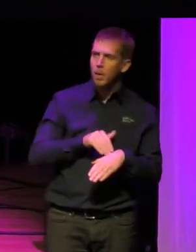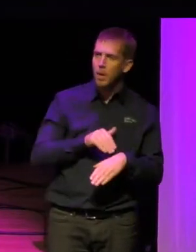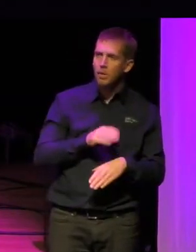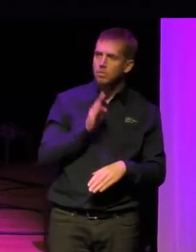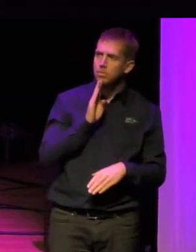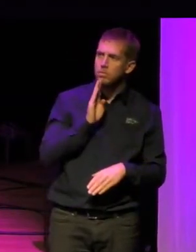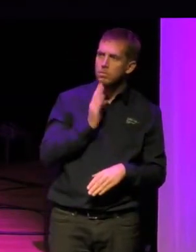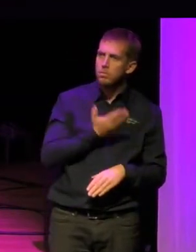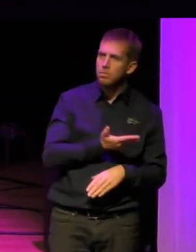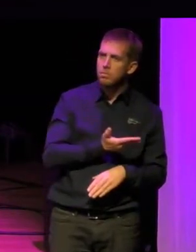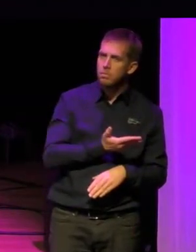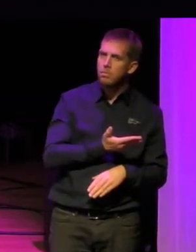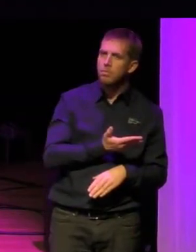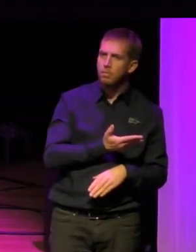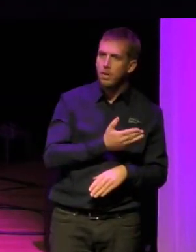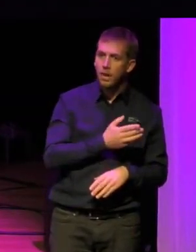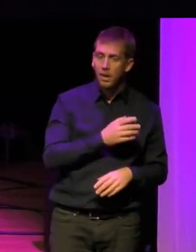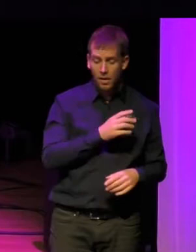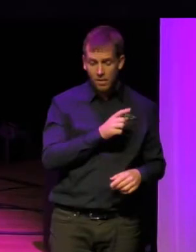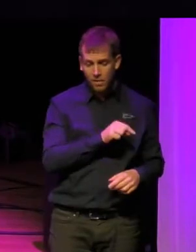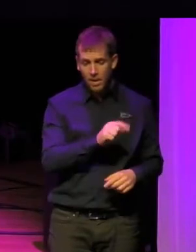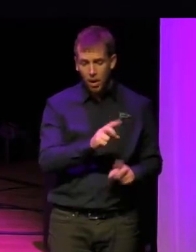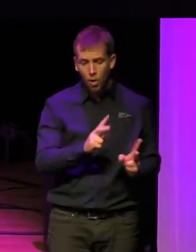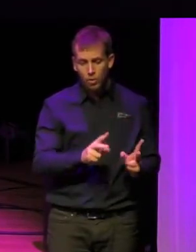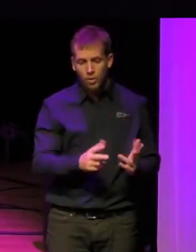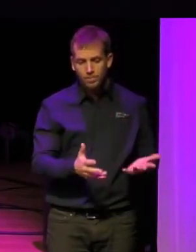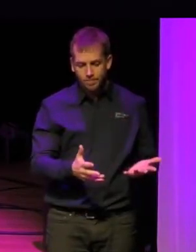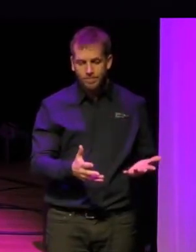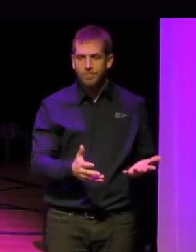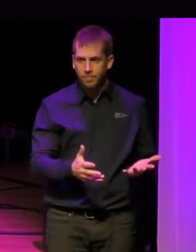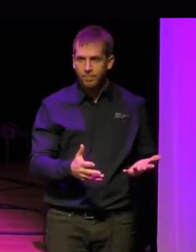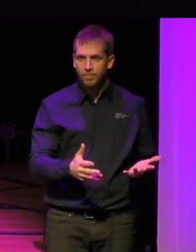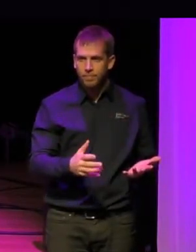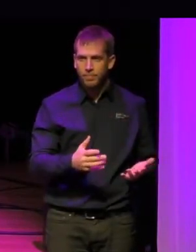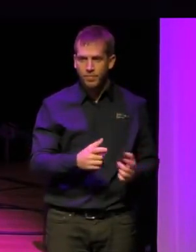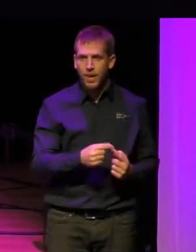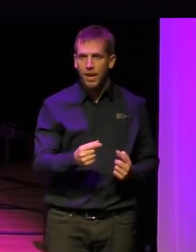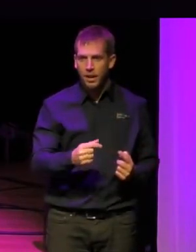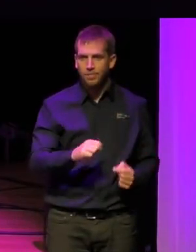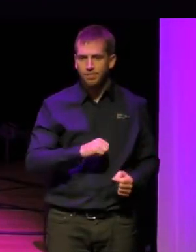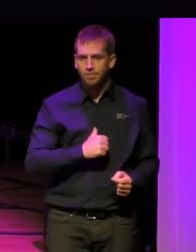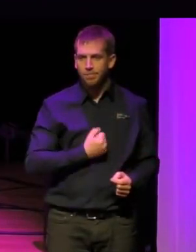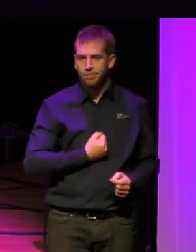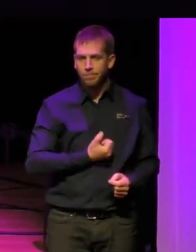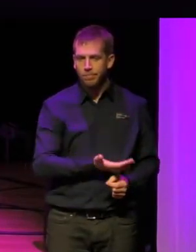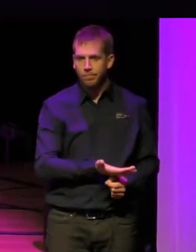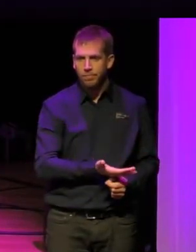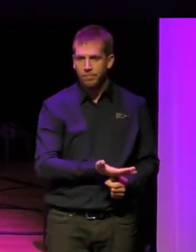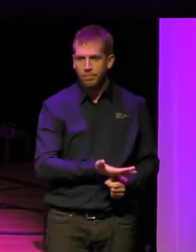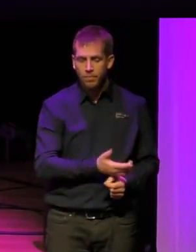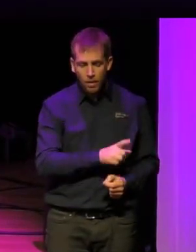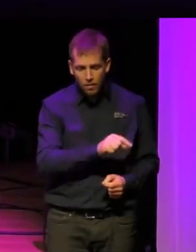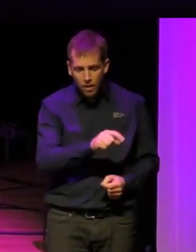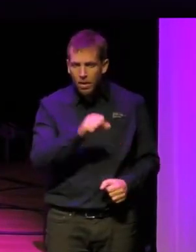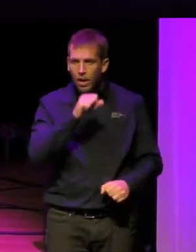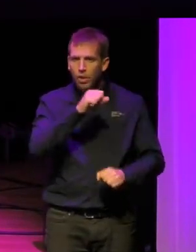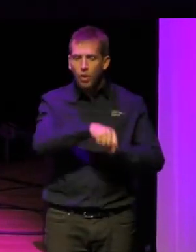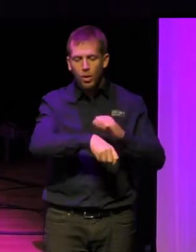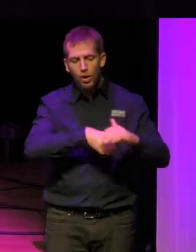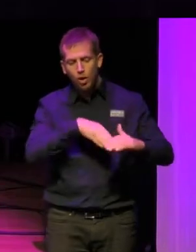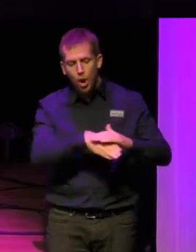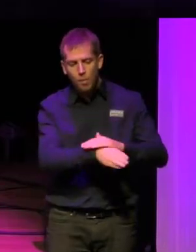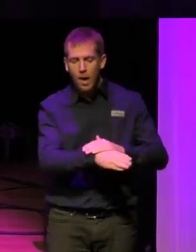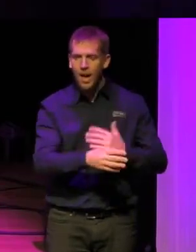Och en del tar och med sitt liv. En del har tvingats gömma sig, har